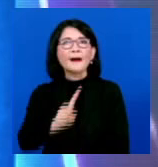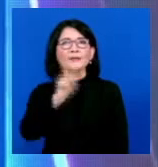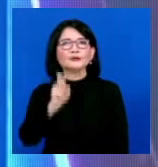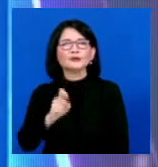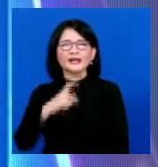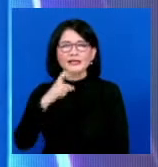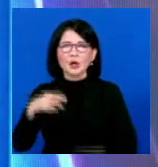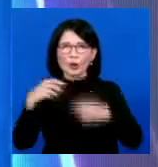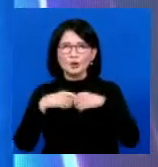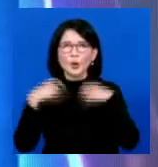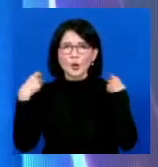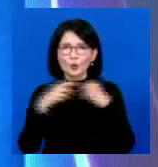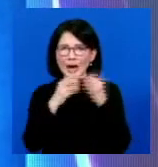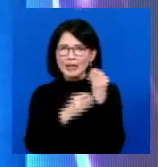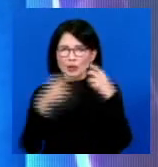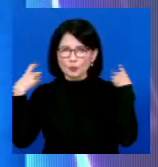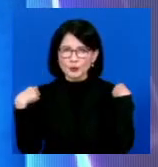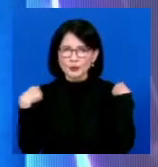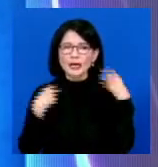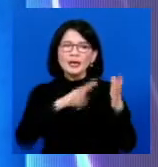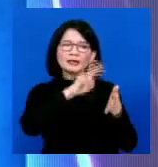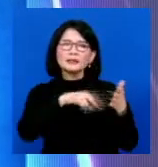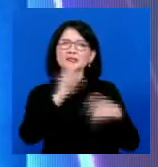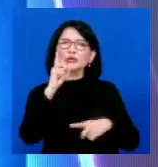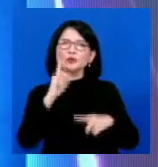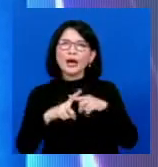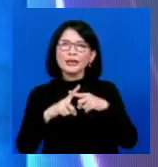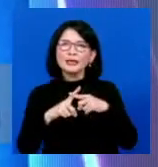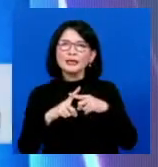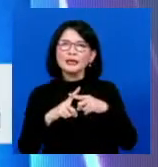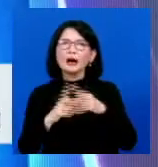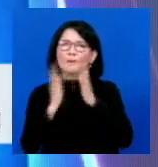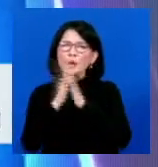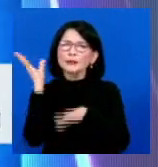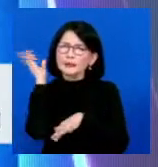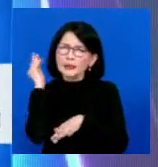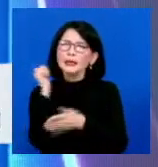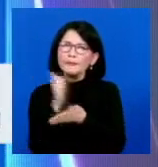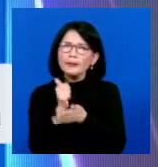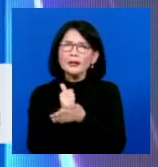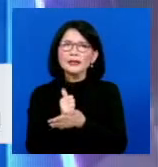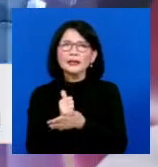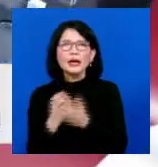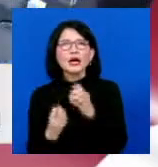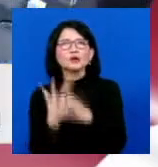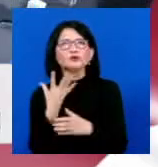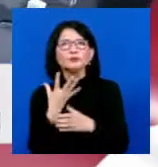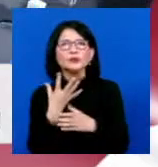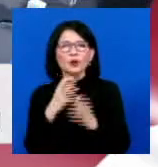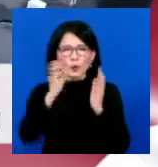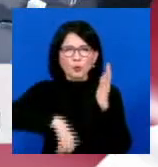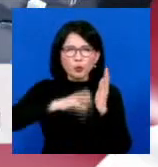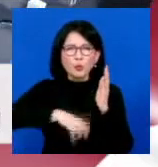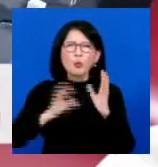wakil gubernur nomor urut 3 hanya kami bacakan satu kali mohon disimak dengan baik sumber daya pertambangan yang berlimpah